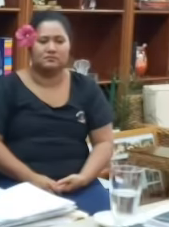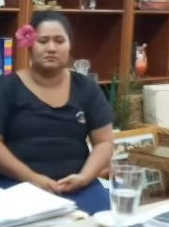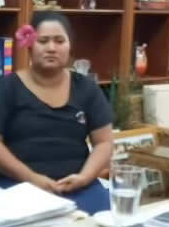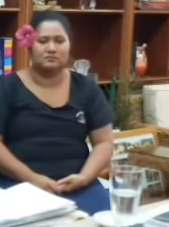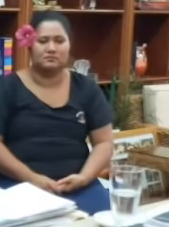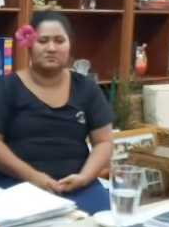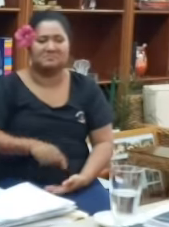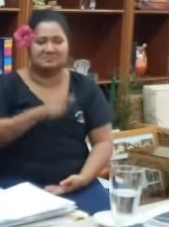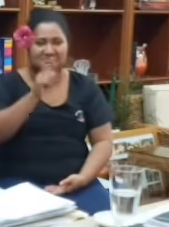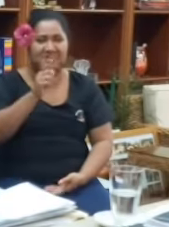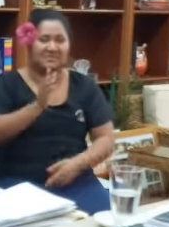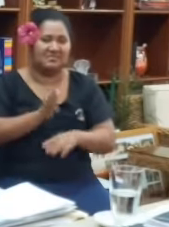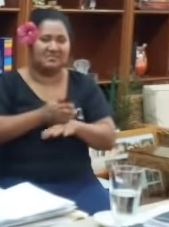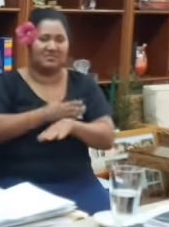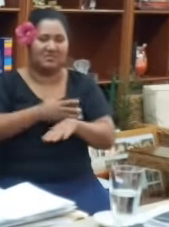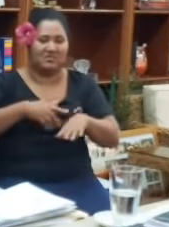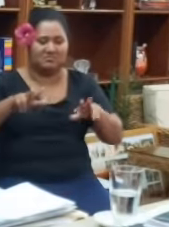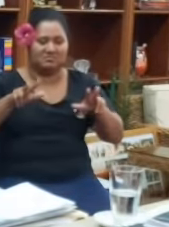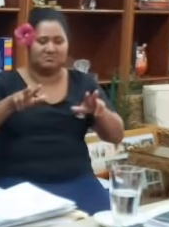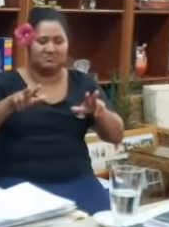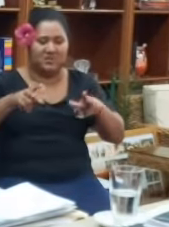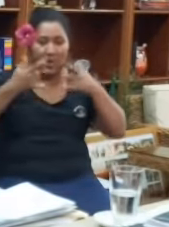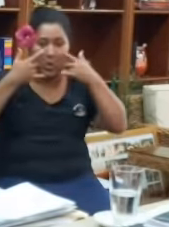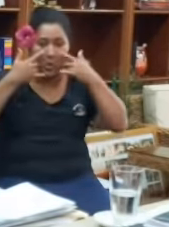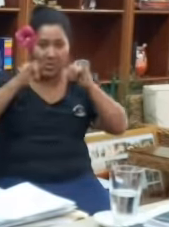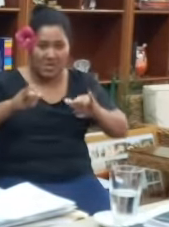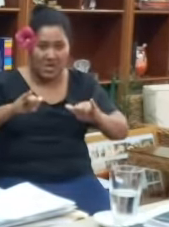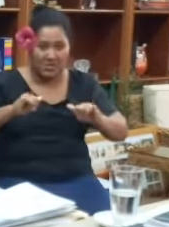L'eau y a fort. Le lait il est à Oina.